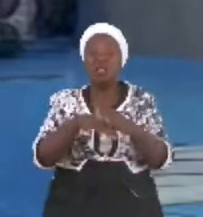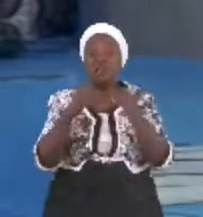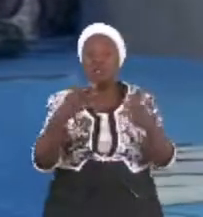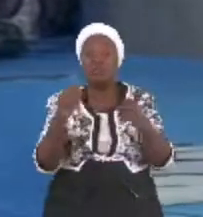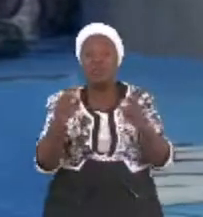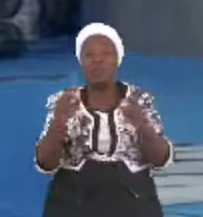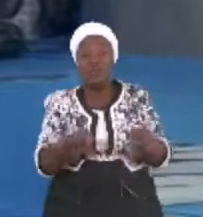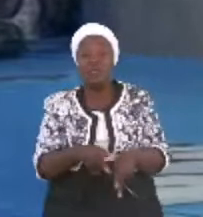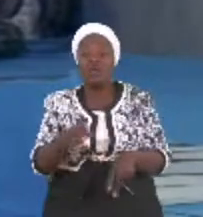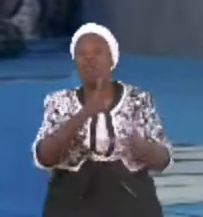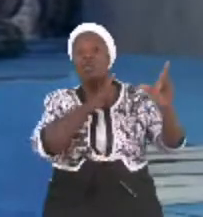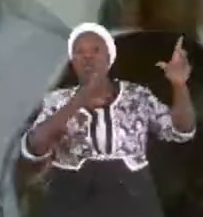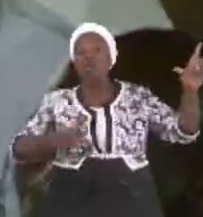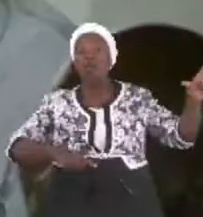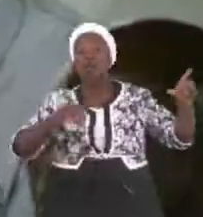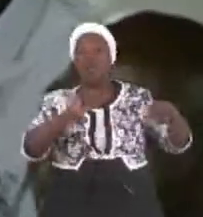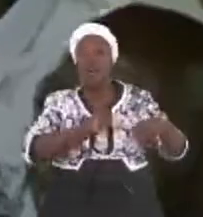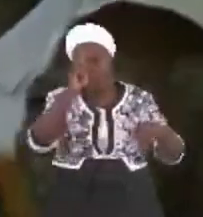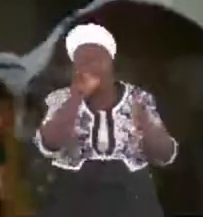endroits. Seigneur, je crois.